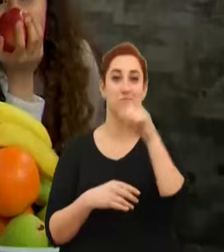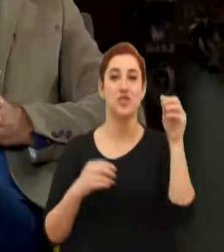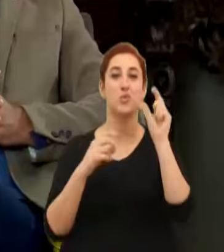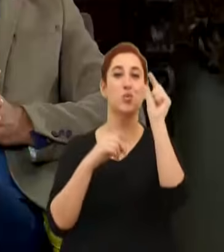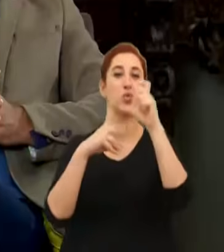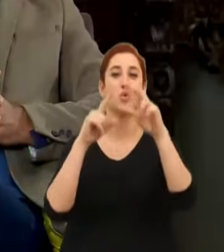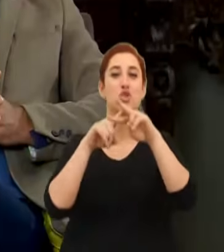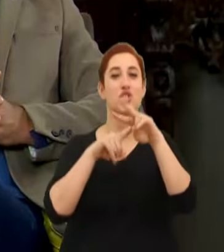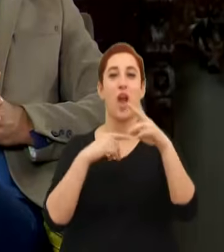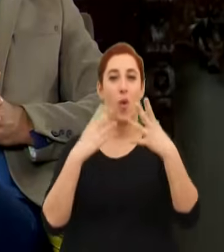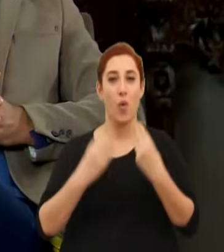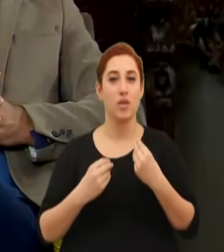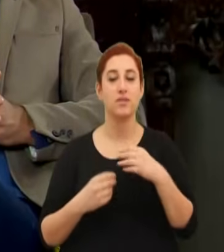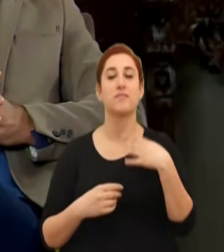yani.